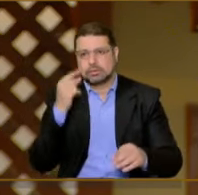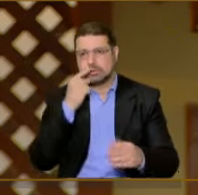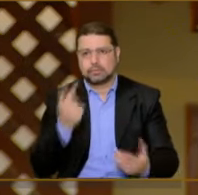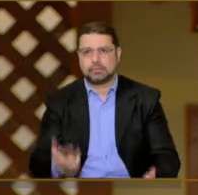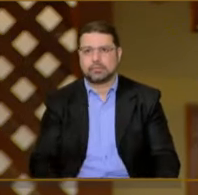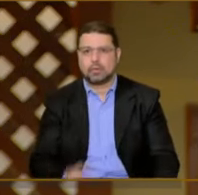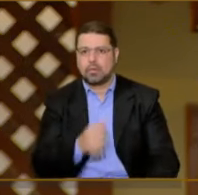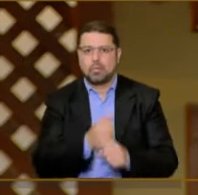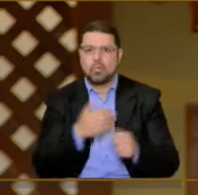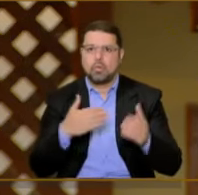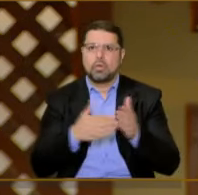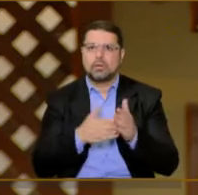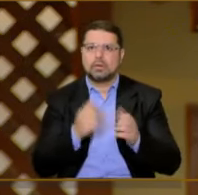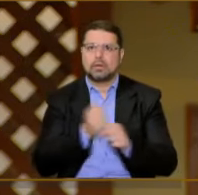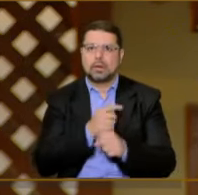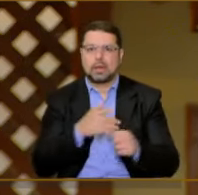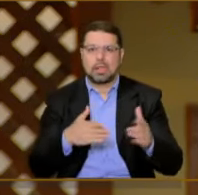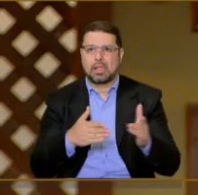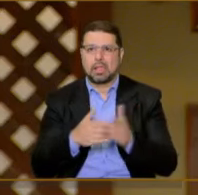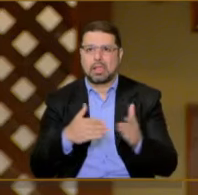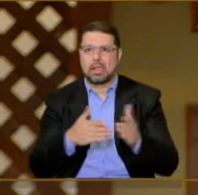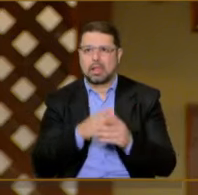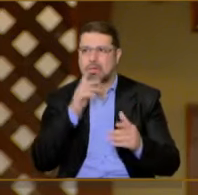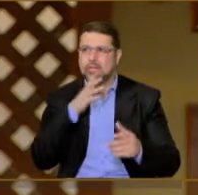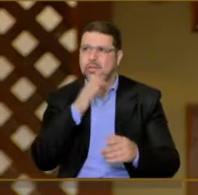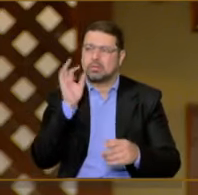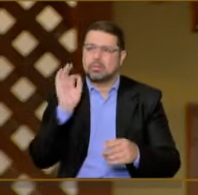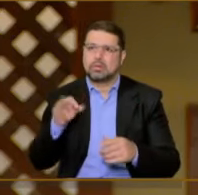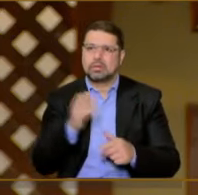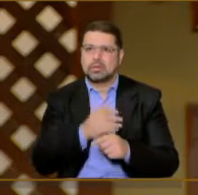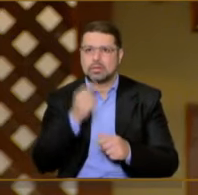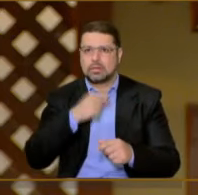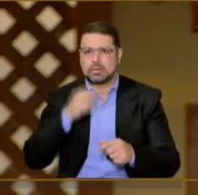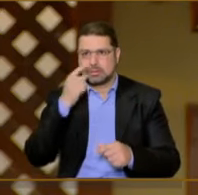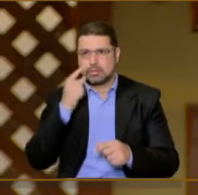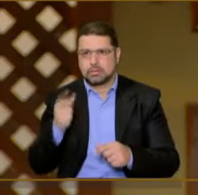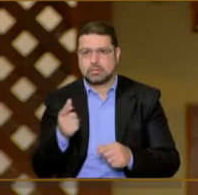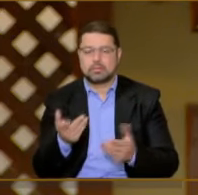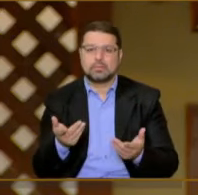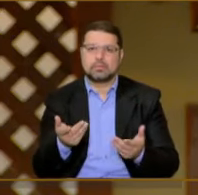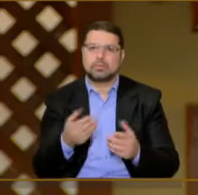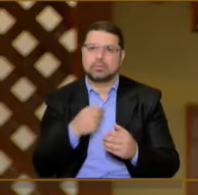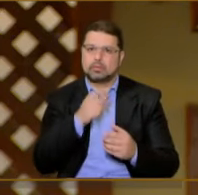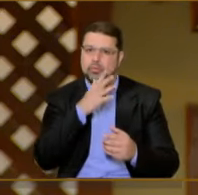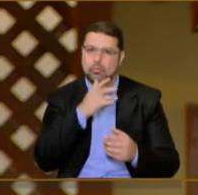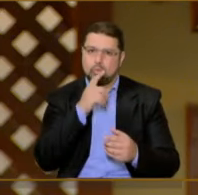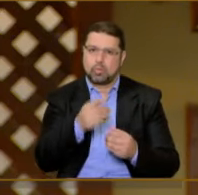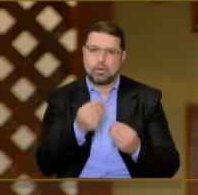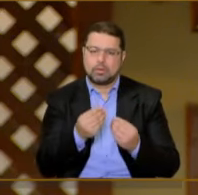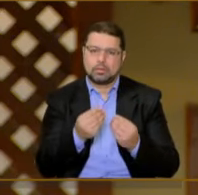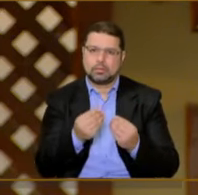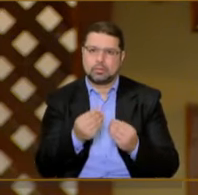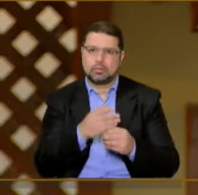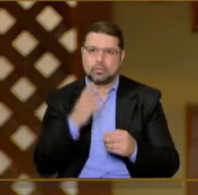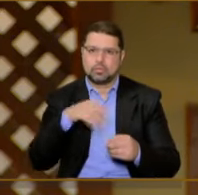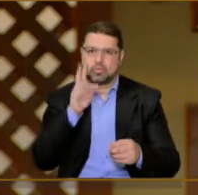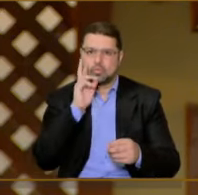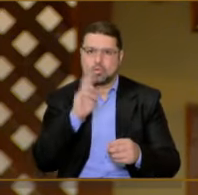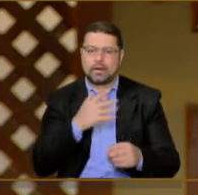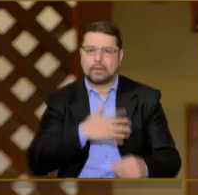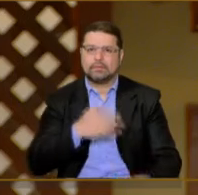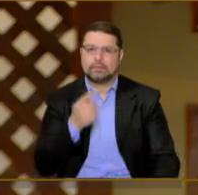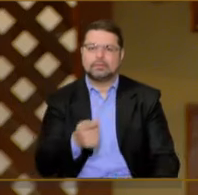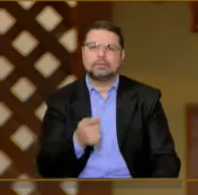تلاقيه موظف مقصر في عمله ويلوم المشايخ على الخطاب الديني يا سيدي حضرتك يا ريت تشوف